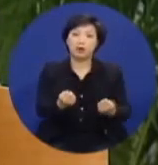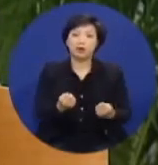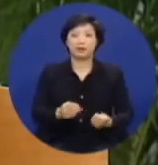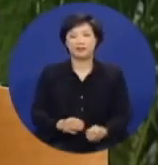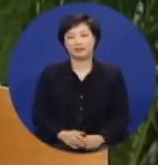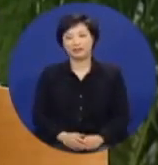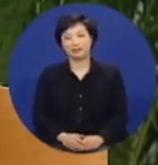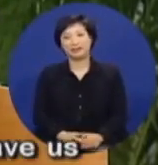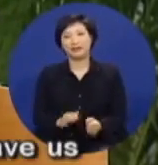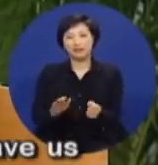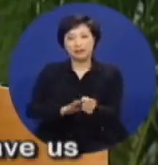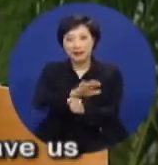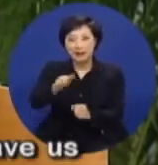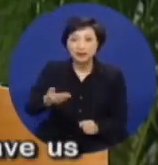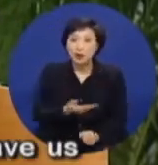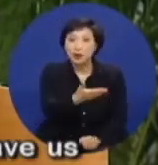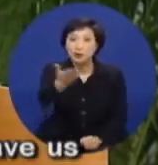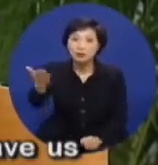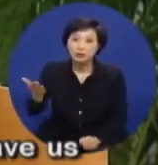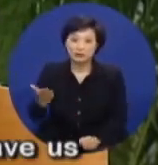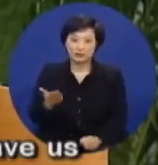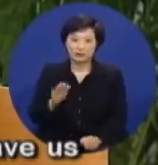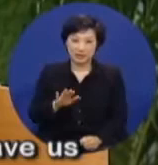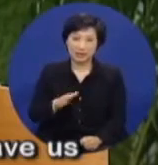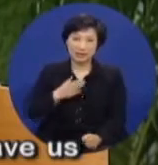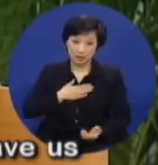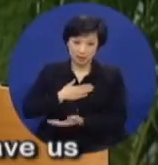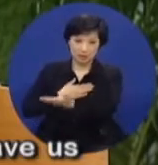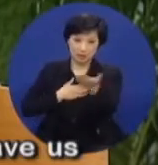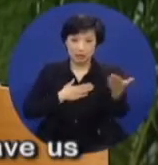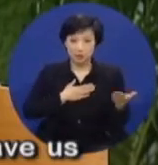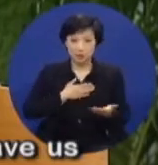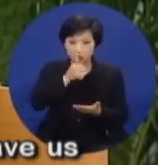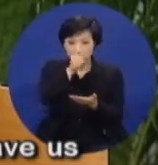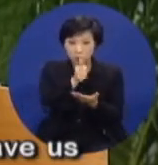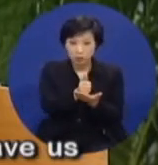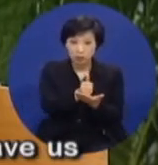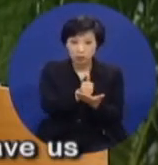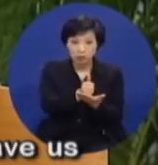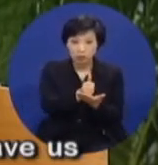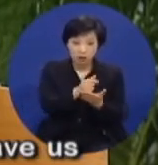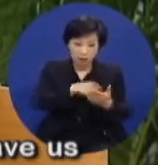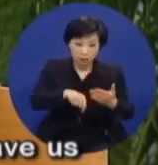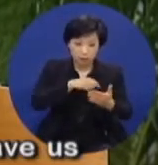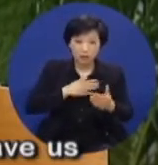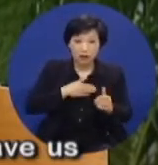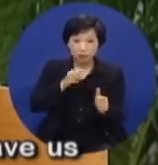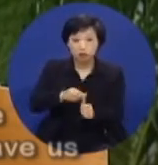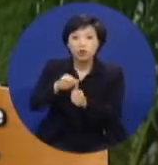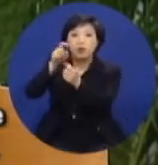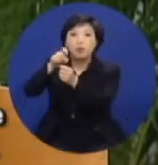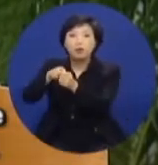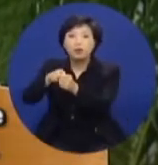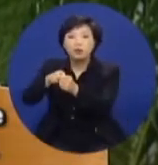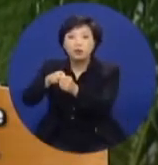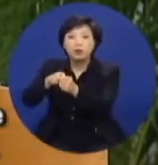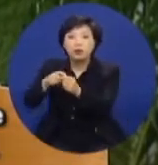사랑하는 여러분 나와 여러분들이 최 속 날 구원해 주시고